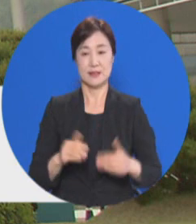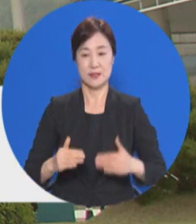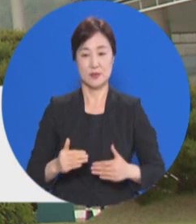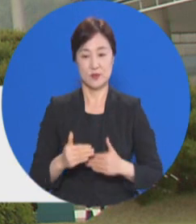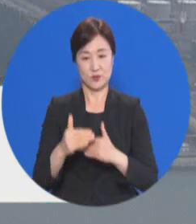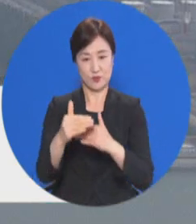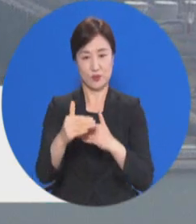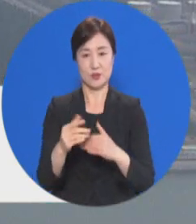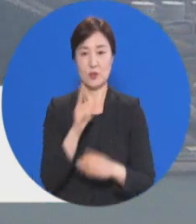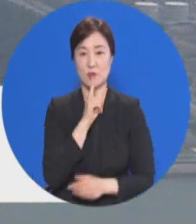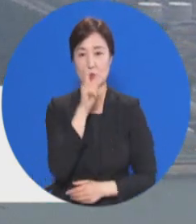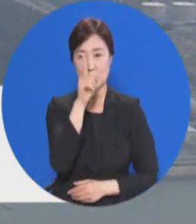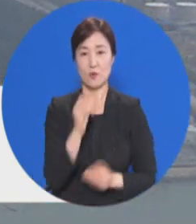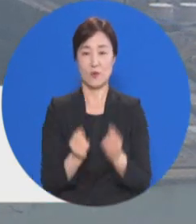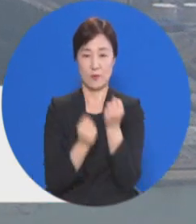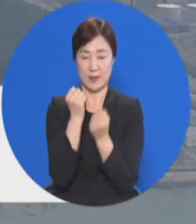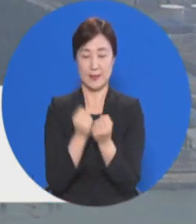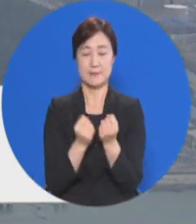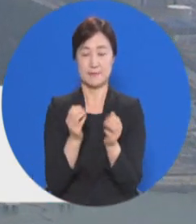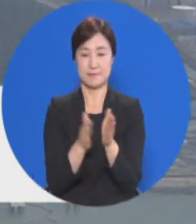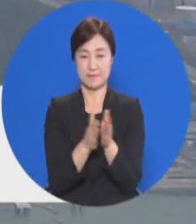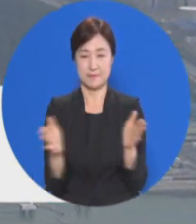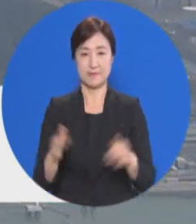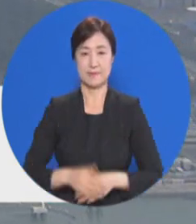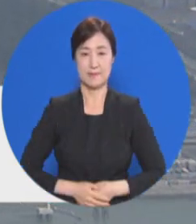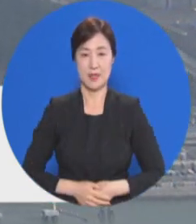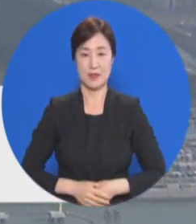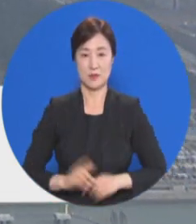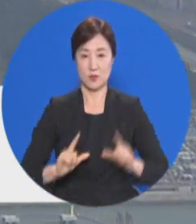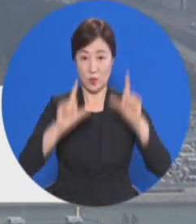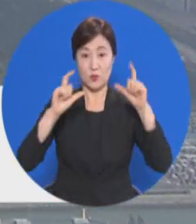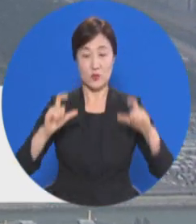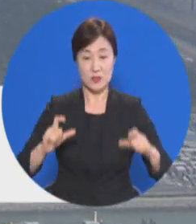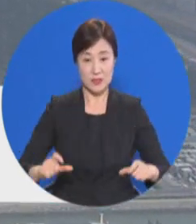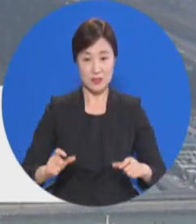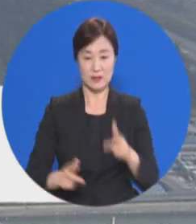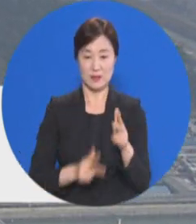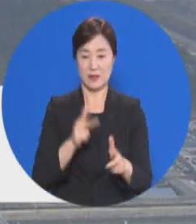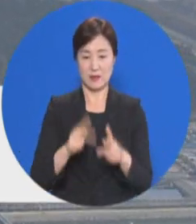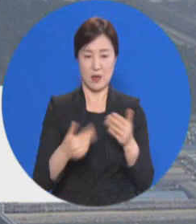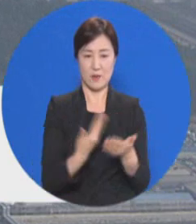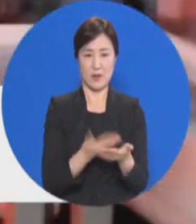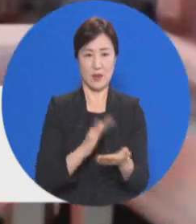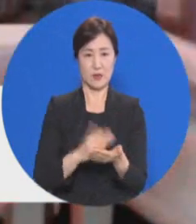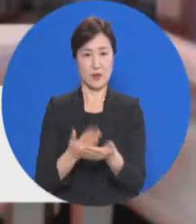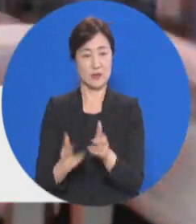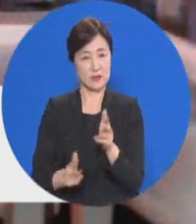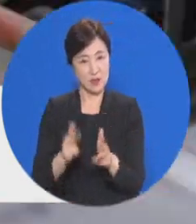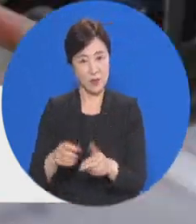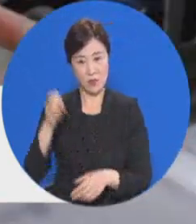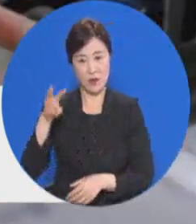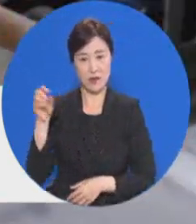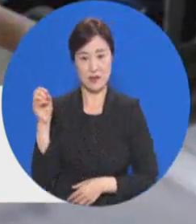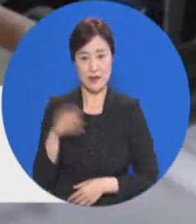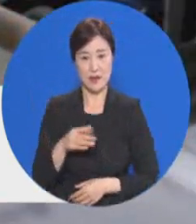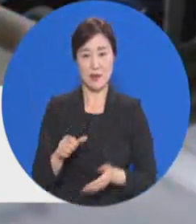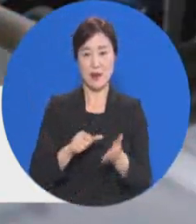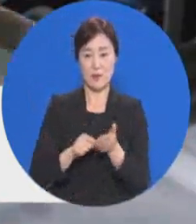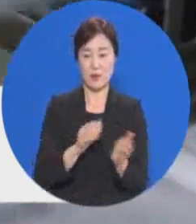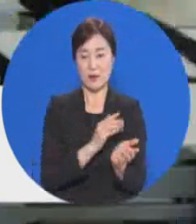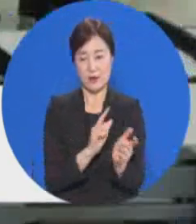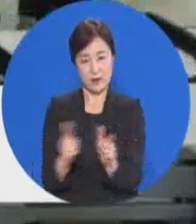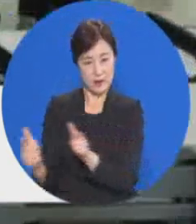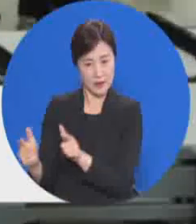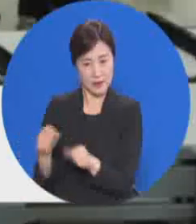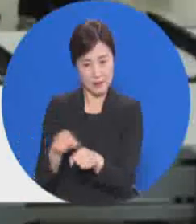전략 보고회를 가졌습니다. 특히 동북권 지역에서는 산단 대개조 사업과 광양만권 소재 부품 특화단지